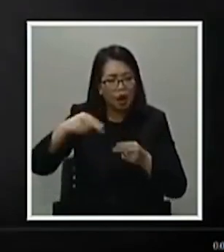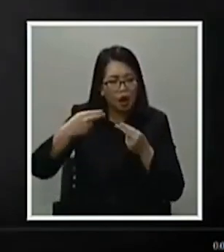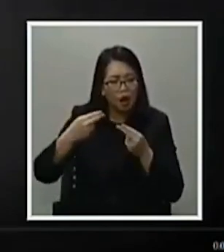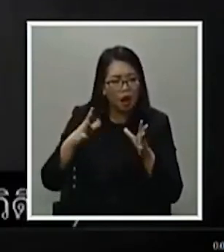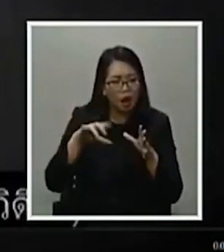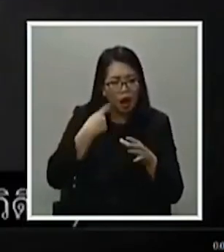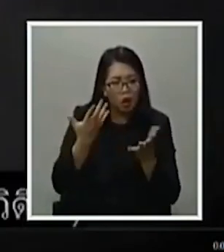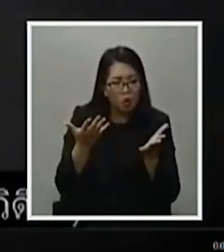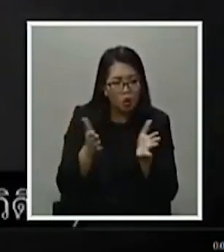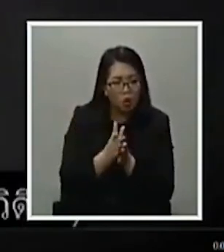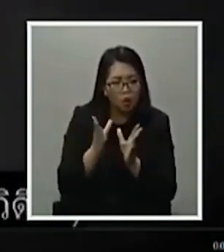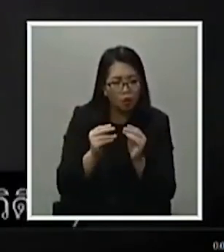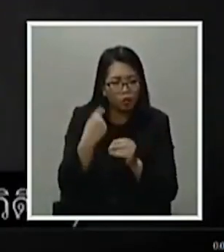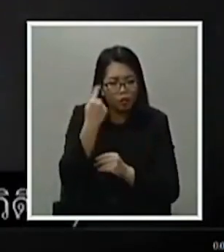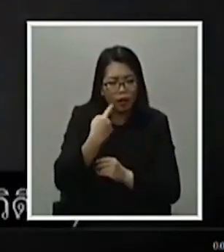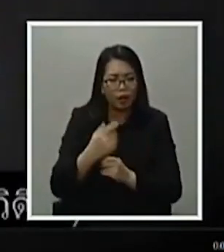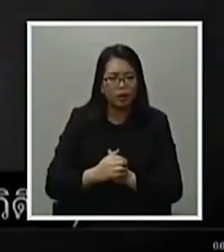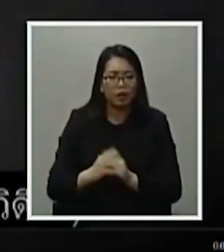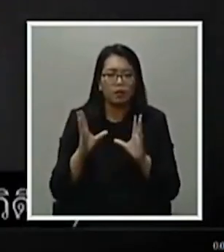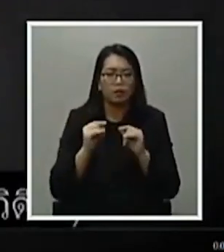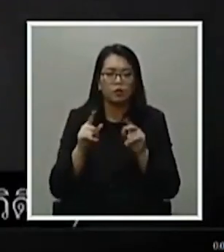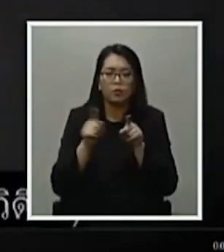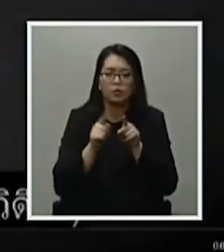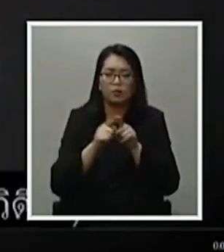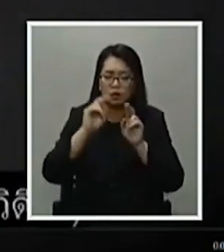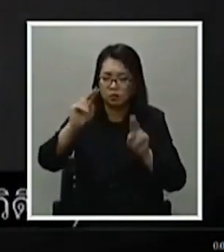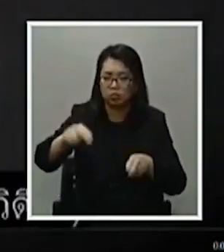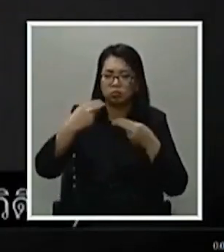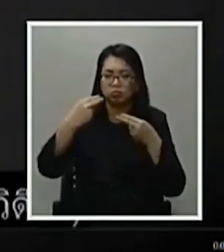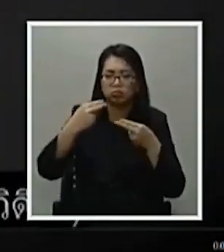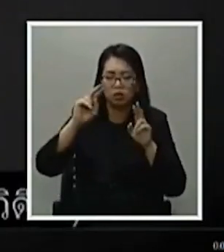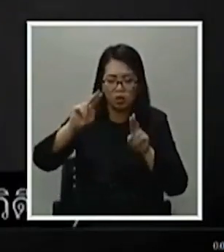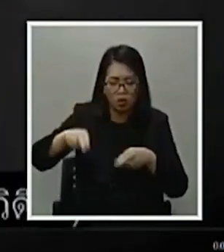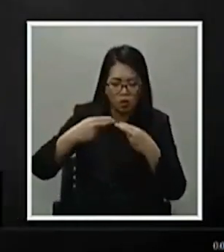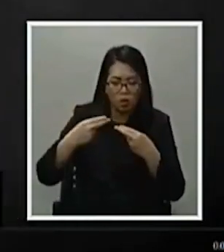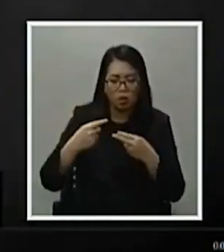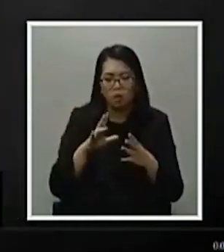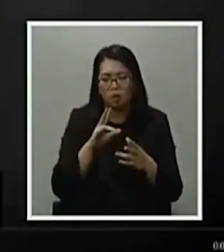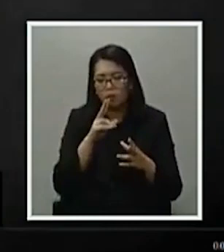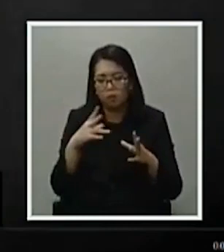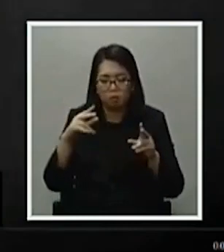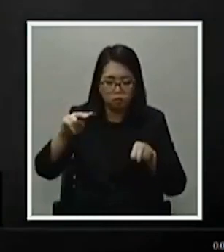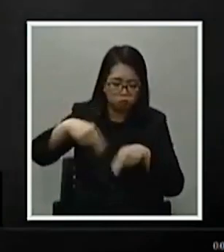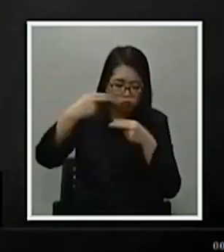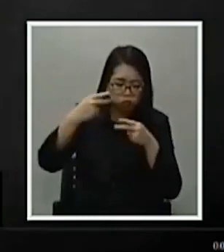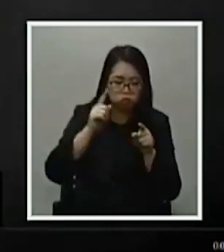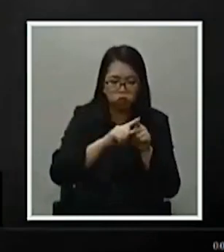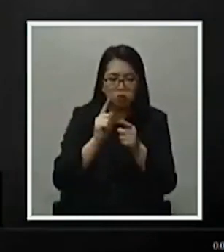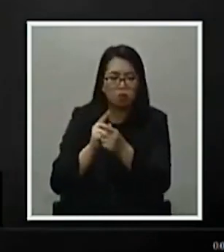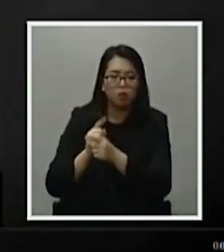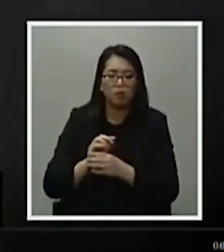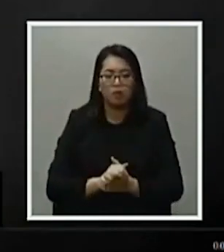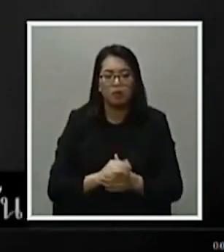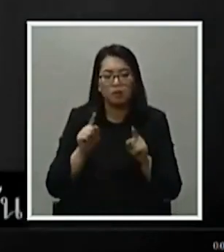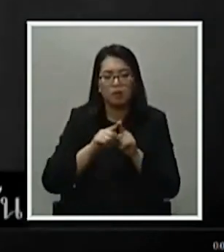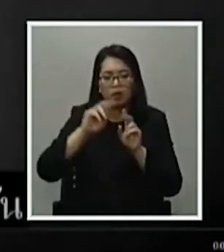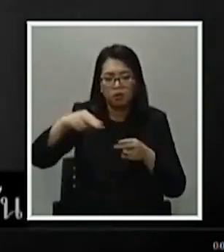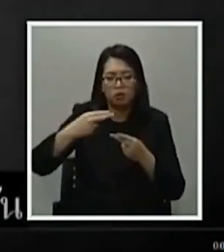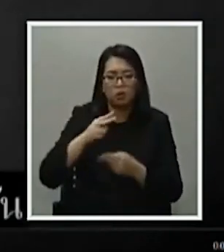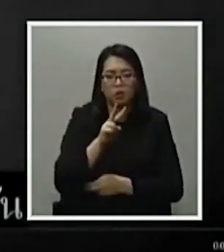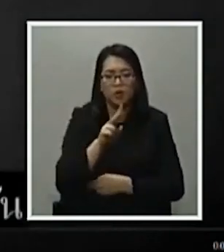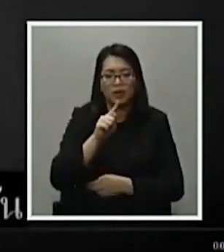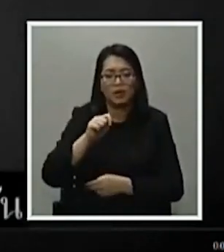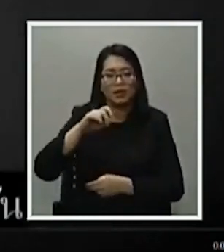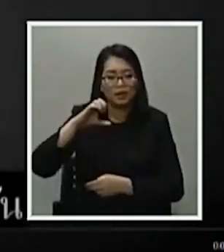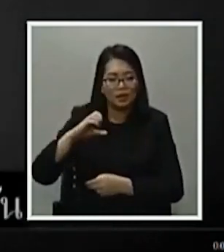างคะ ก็จะเป็นการประชุมผ่านระบบคอนเฟอเรนซ์การประชุมแบบพีทีทีก็คือ